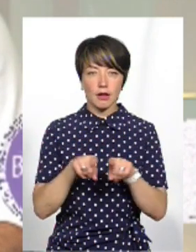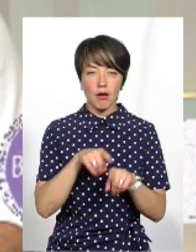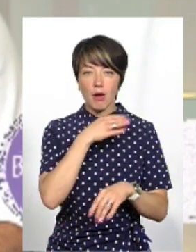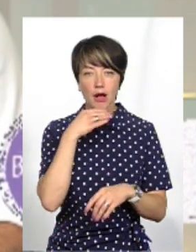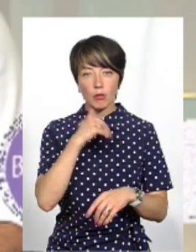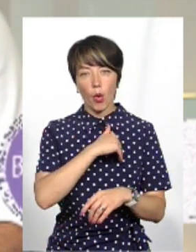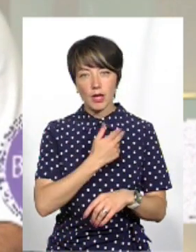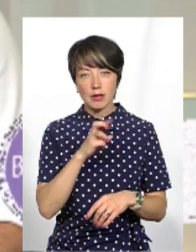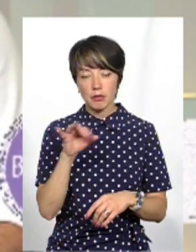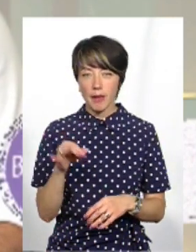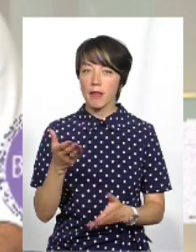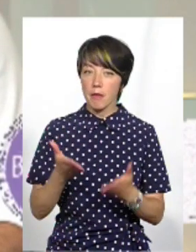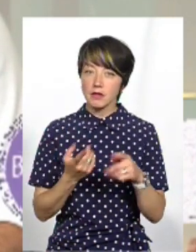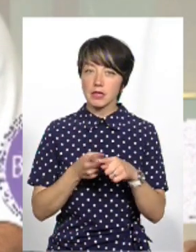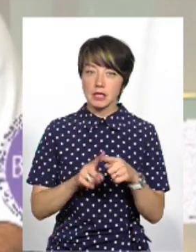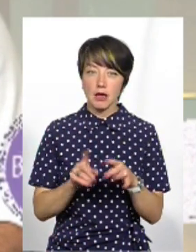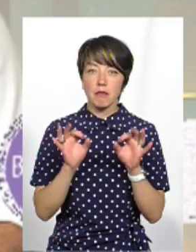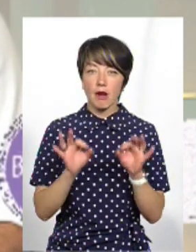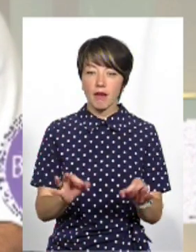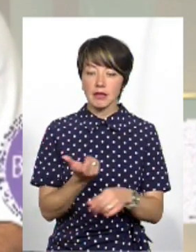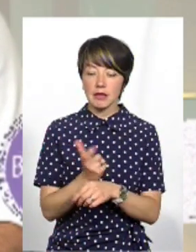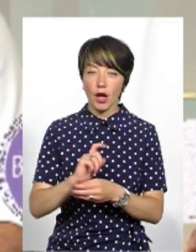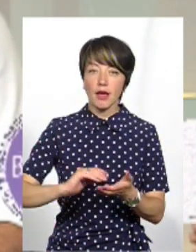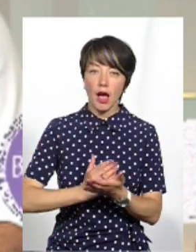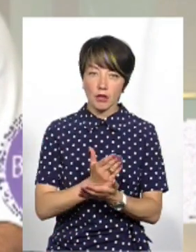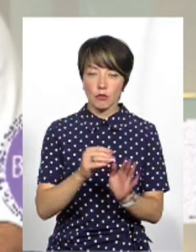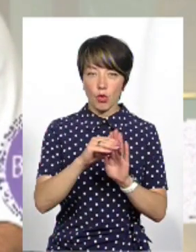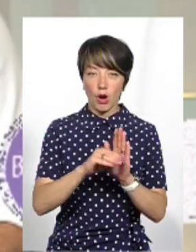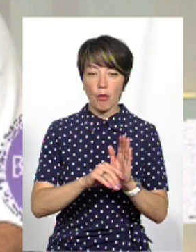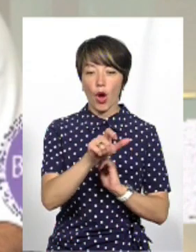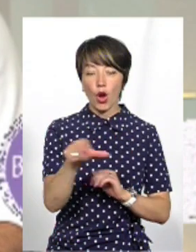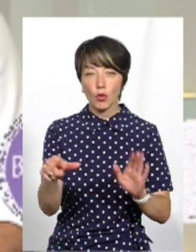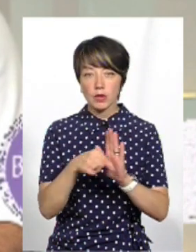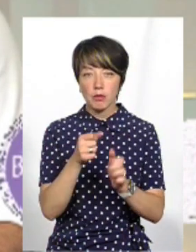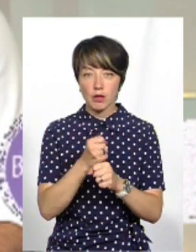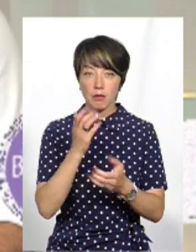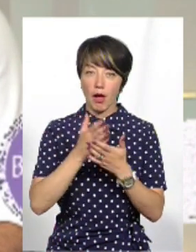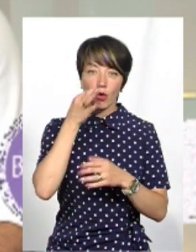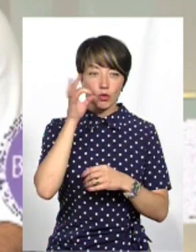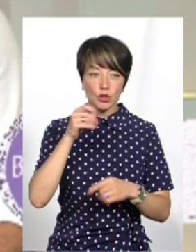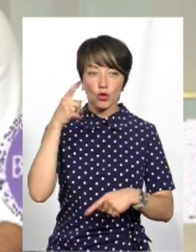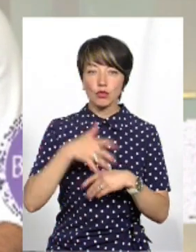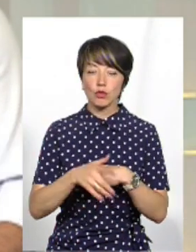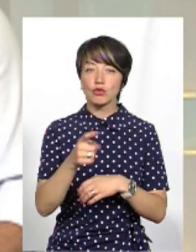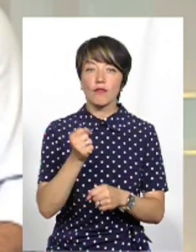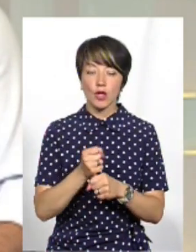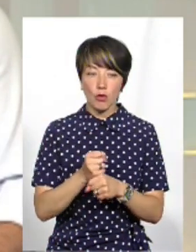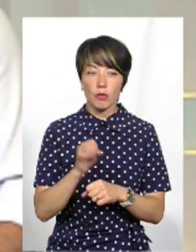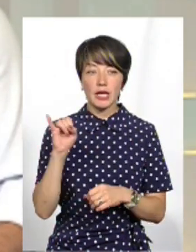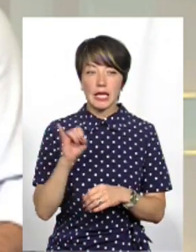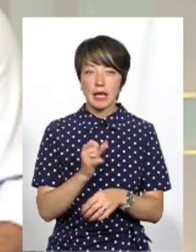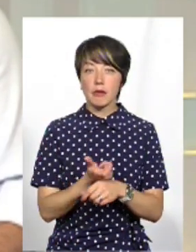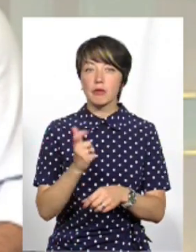як би хотілося. І, напевно, це правда найякісніші програми, тому що, напевно, люди, які з ними працюють, вже мають досвід, розуміють, що вони роблять,